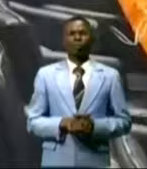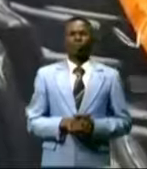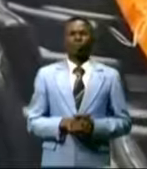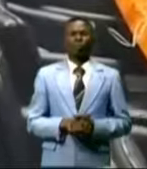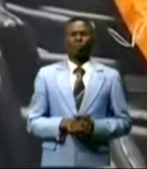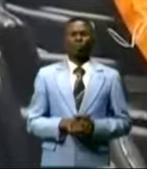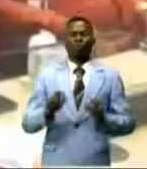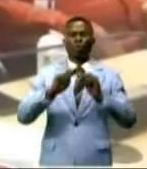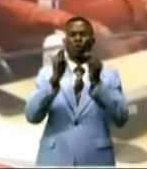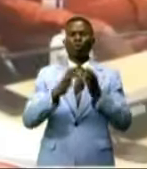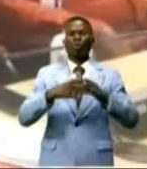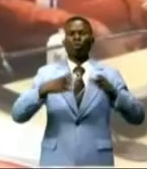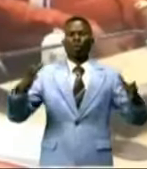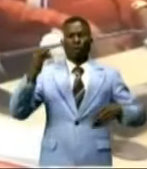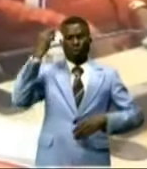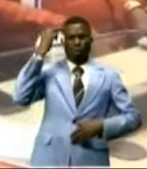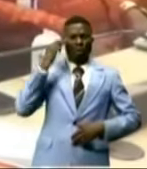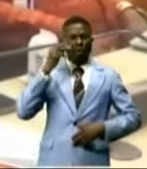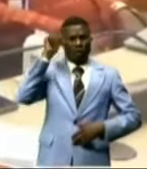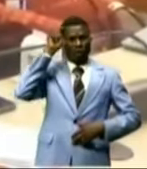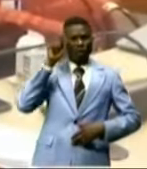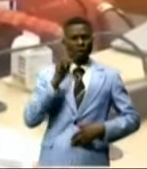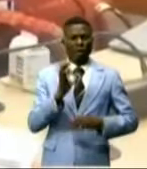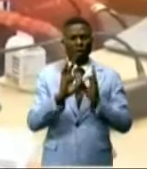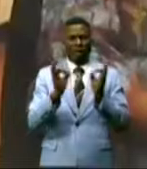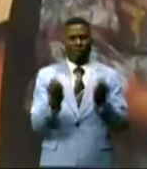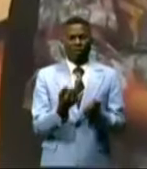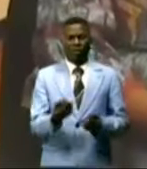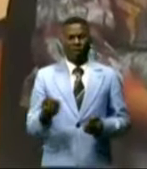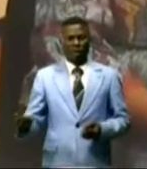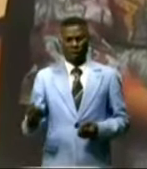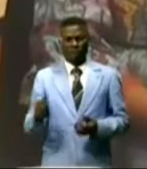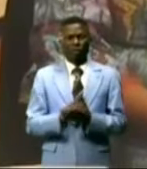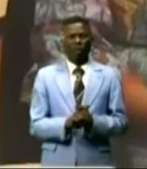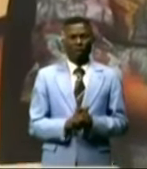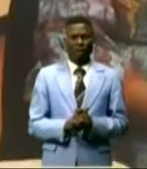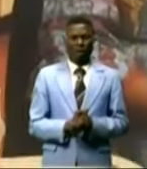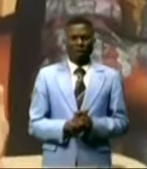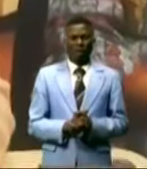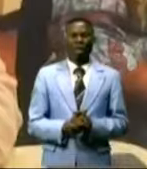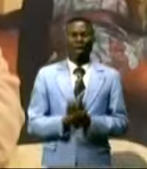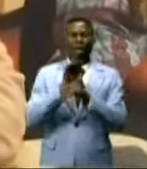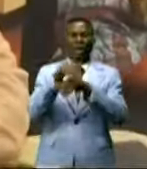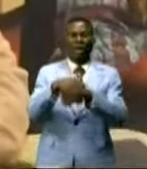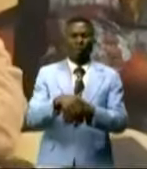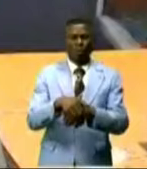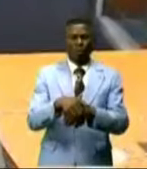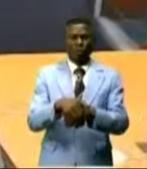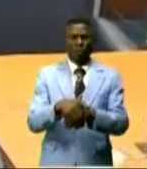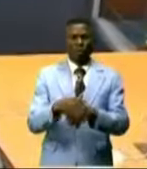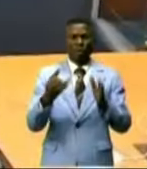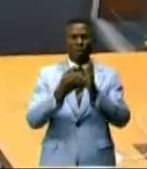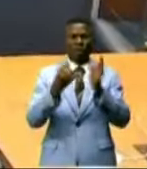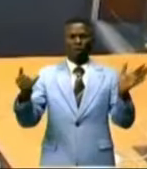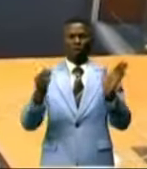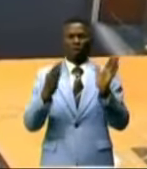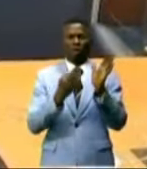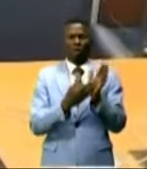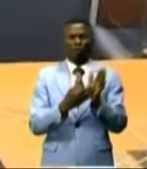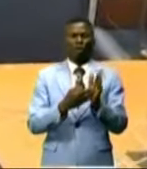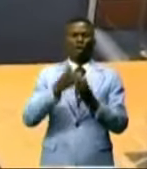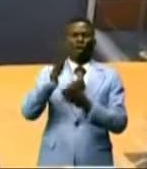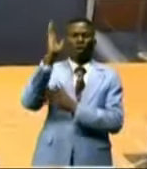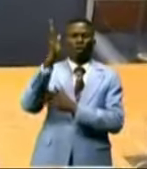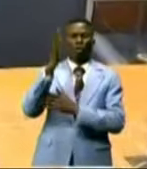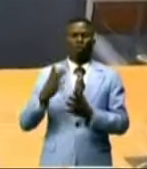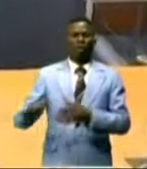forte délégation, la ministre du Genre, Enfants et Familles, Mireille Massangou-Bibi Muloko, a pris une part active à la 68e session des Nations